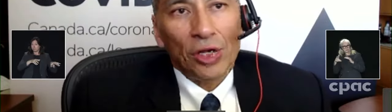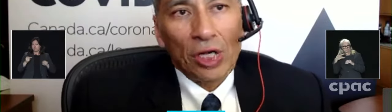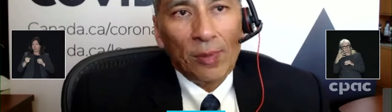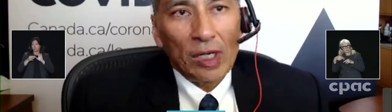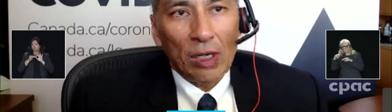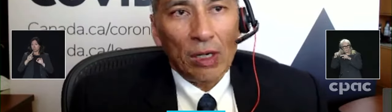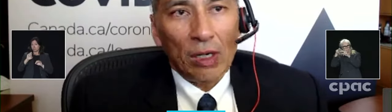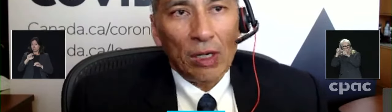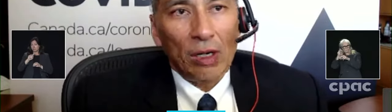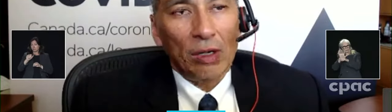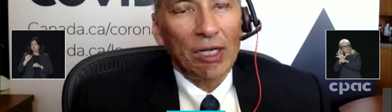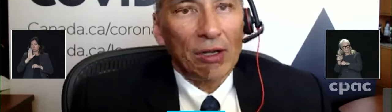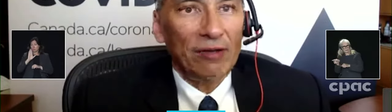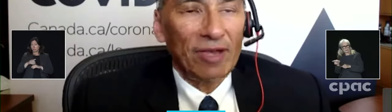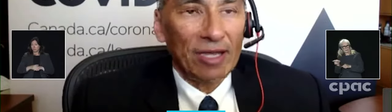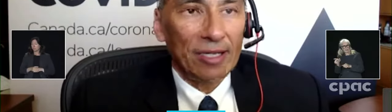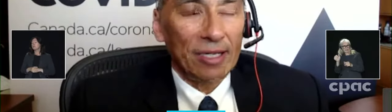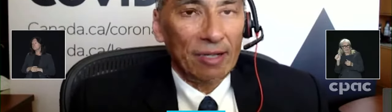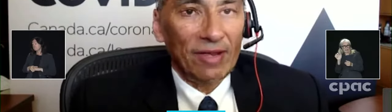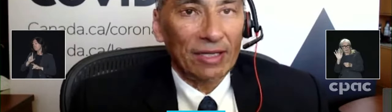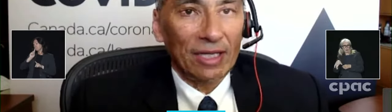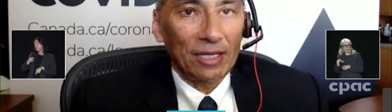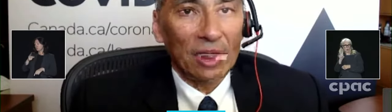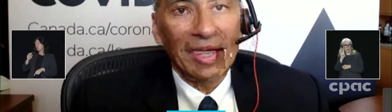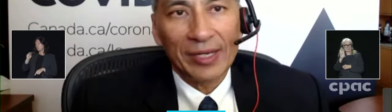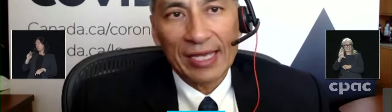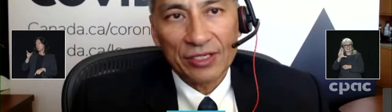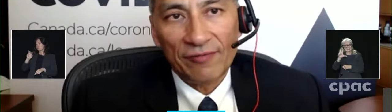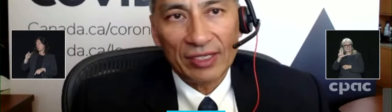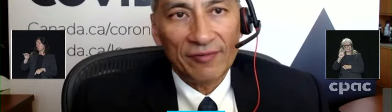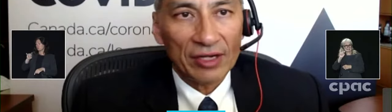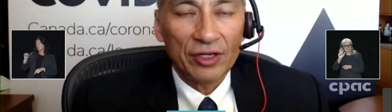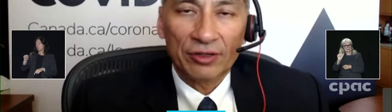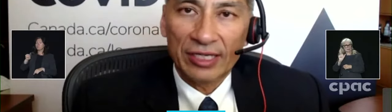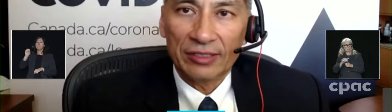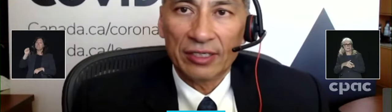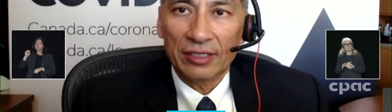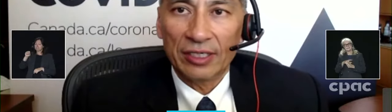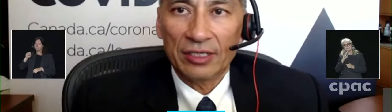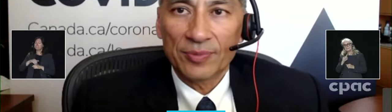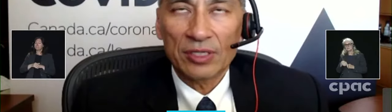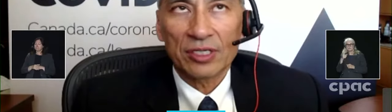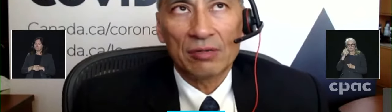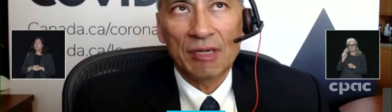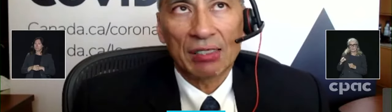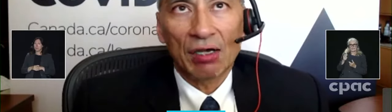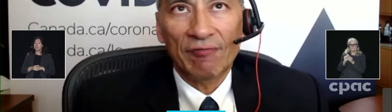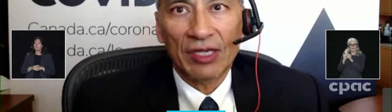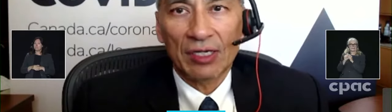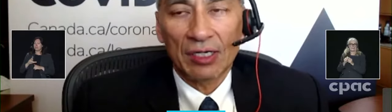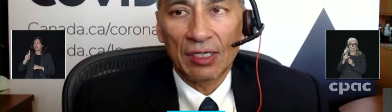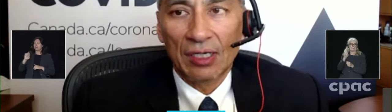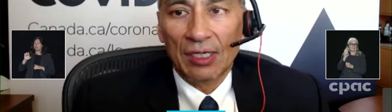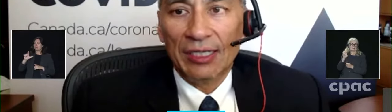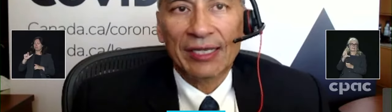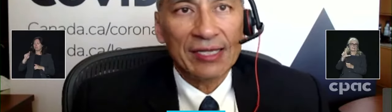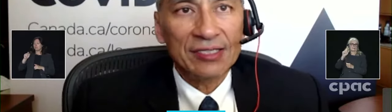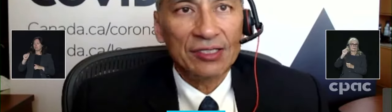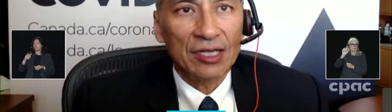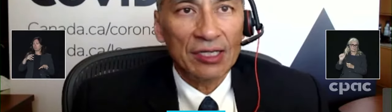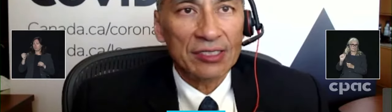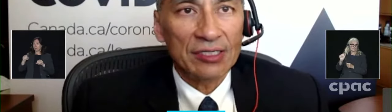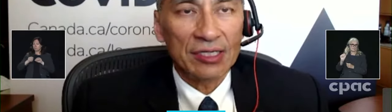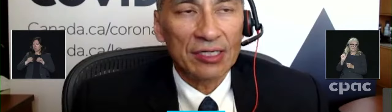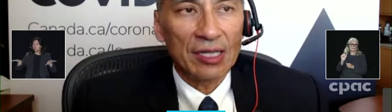Oui, c'est sûr, comme on a constaté avec la propagation avec le variant Delta, qui, je pense que maintenant, avec les